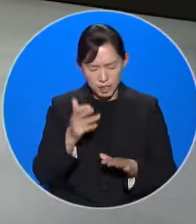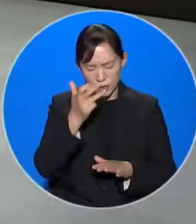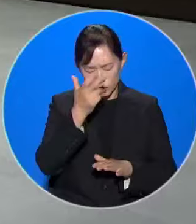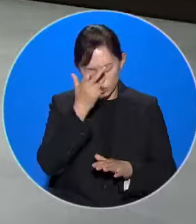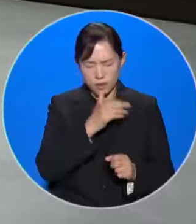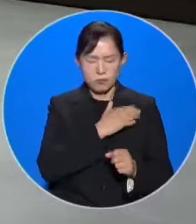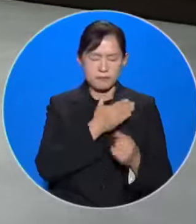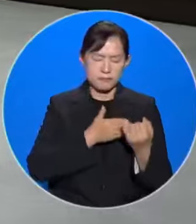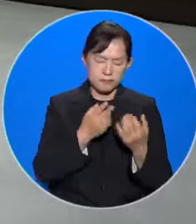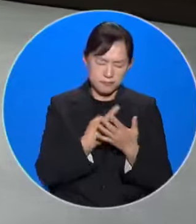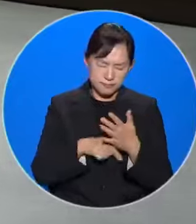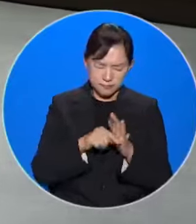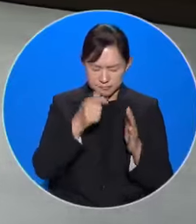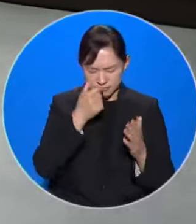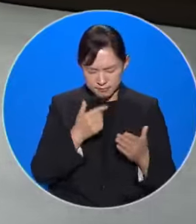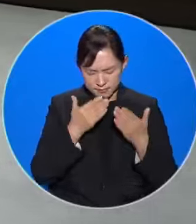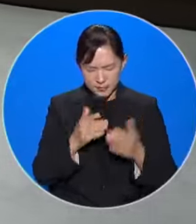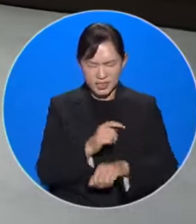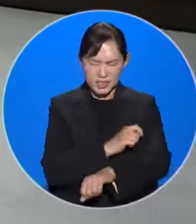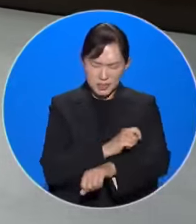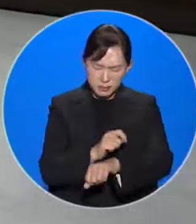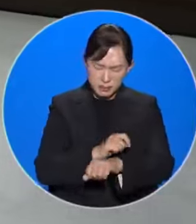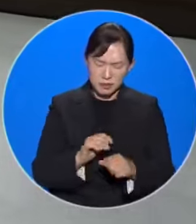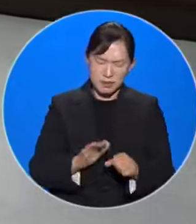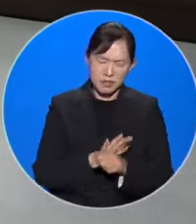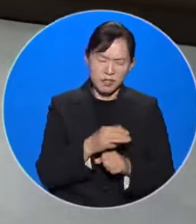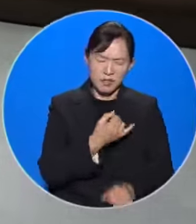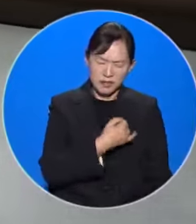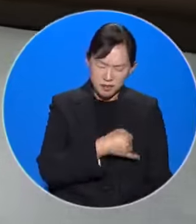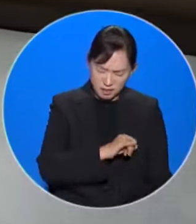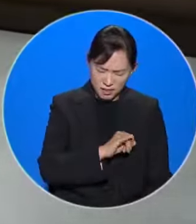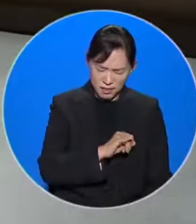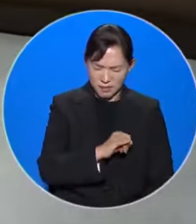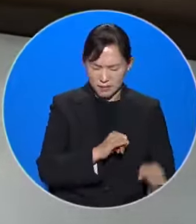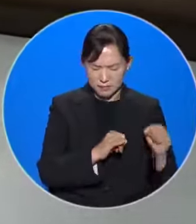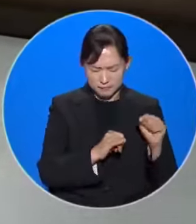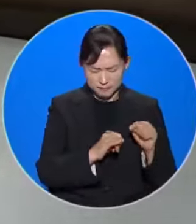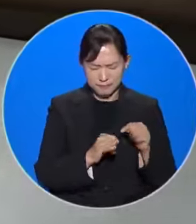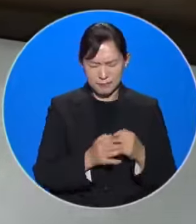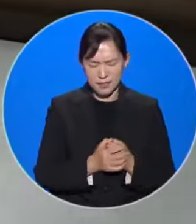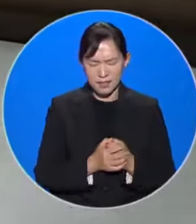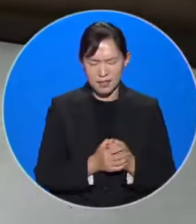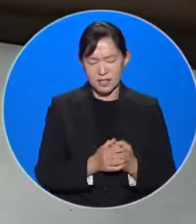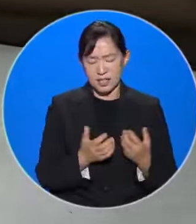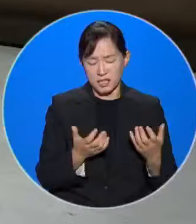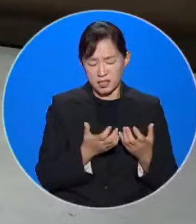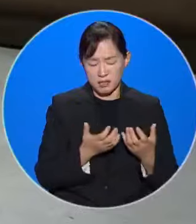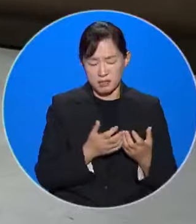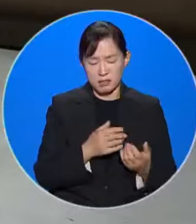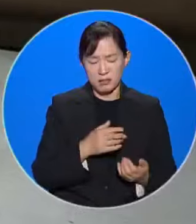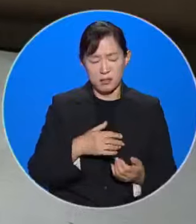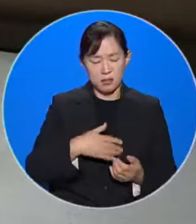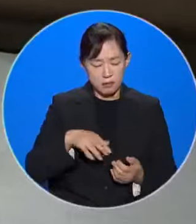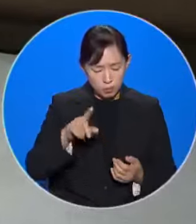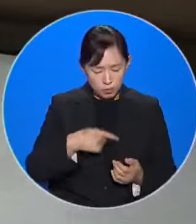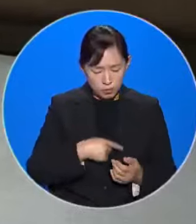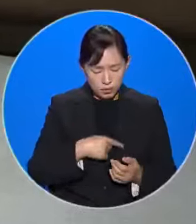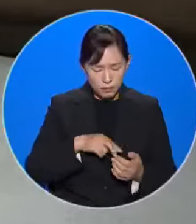최봉녀 권사님을 위해 기도합니다. 특별히 사랑하는 딸 최인혜 자매, 하나님 아버지, 직장 다녀와서